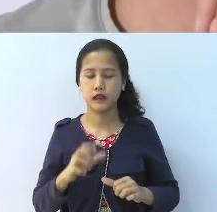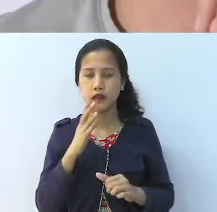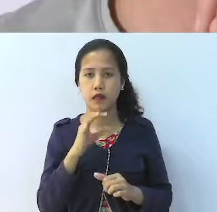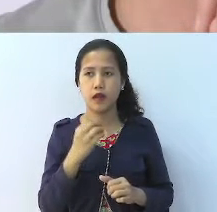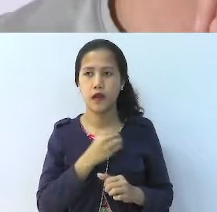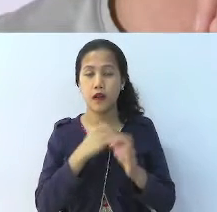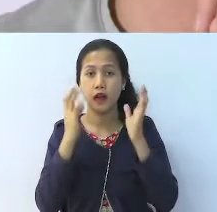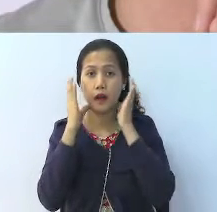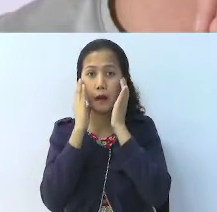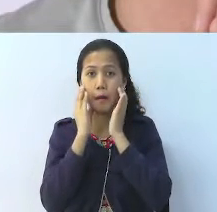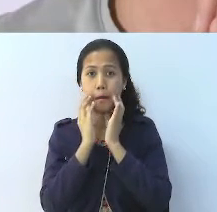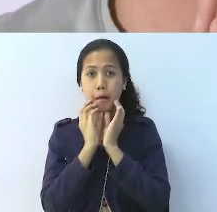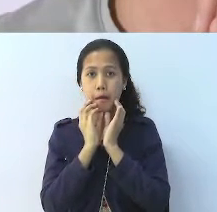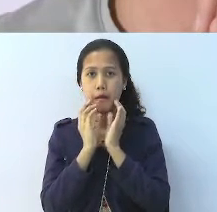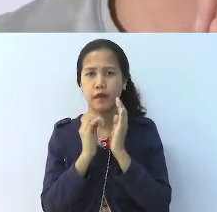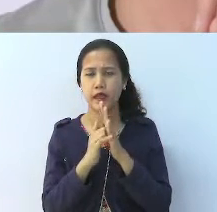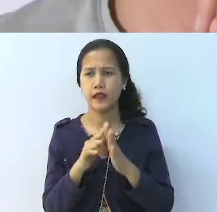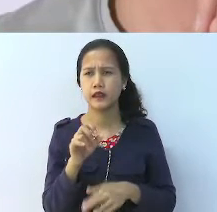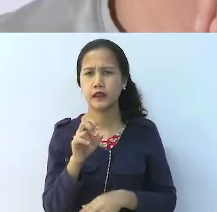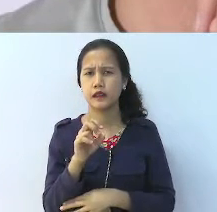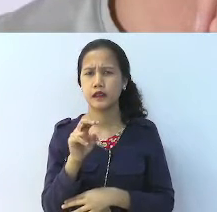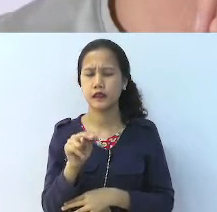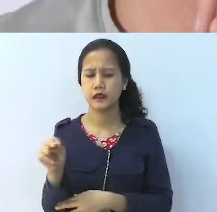sa loob ng ating